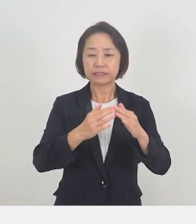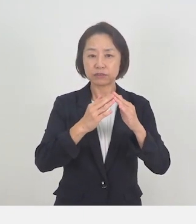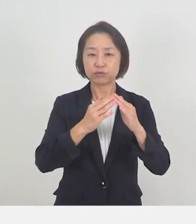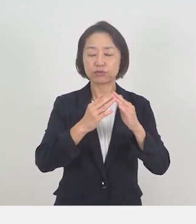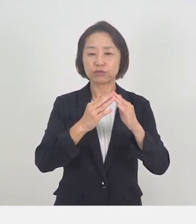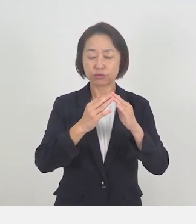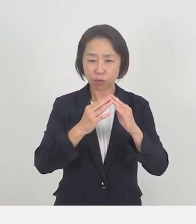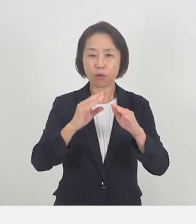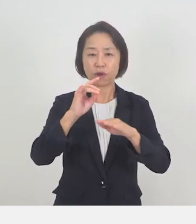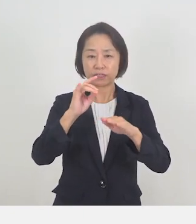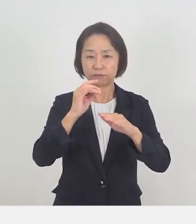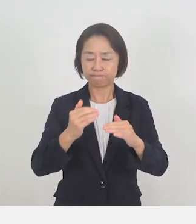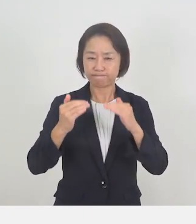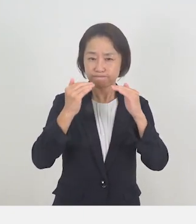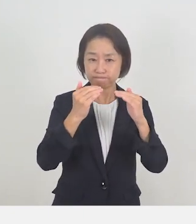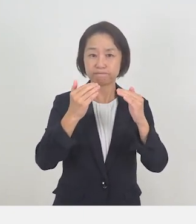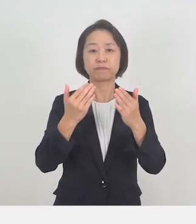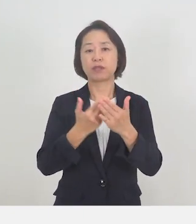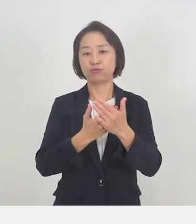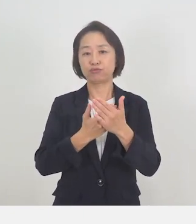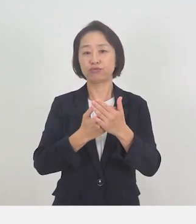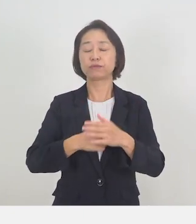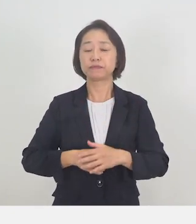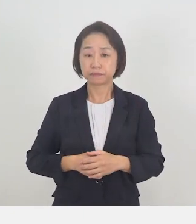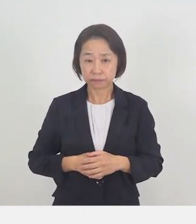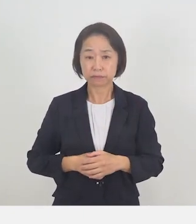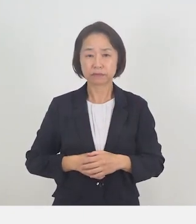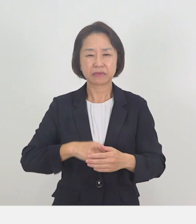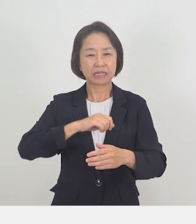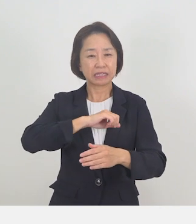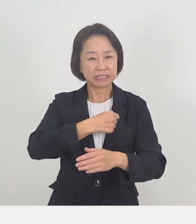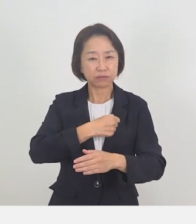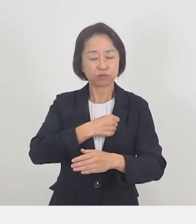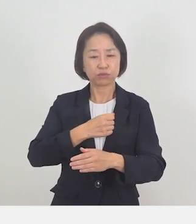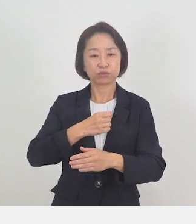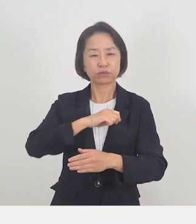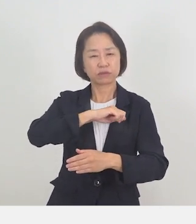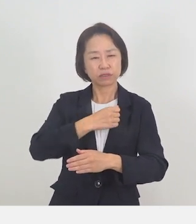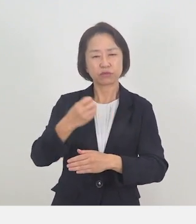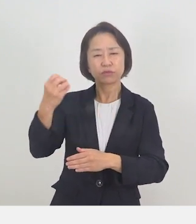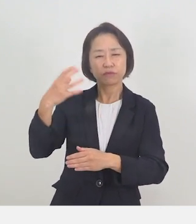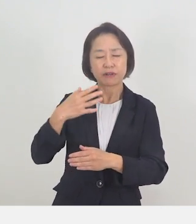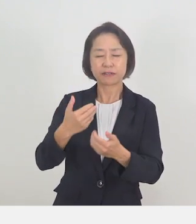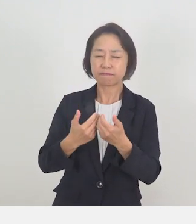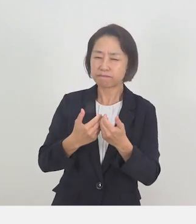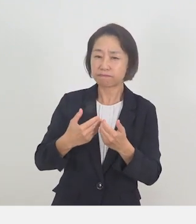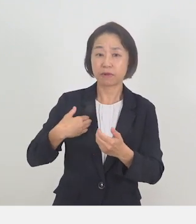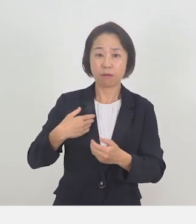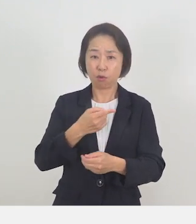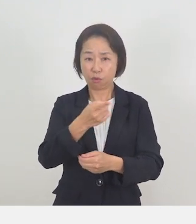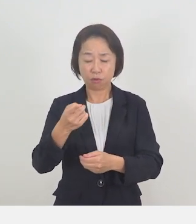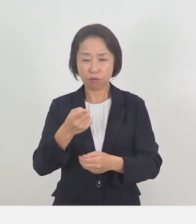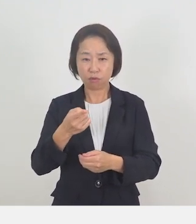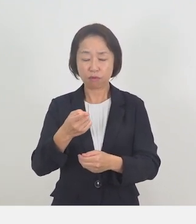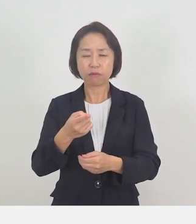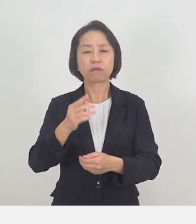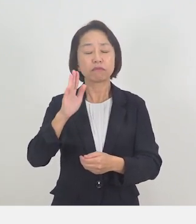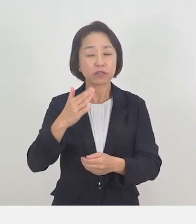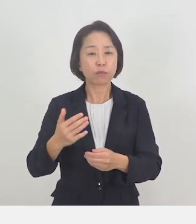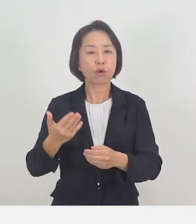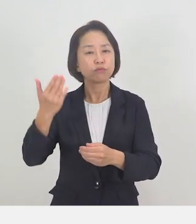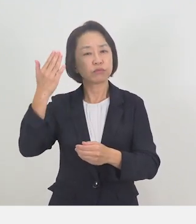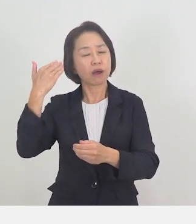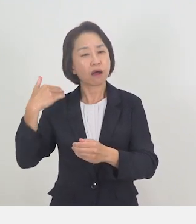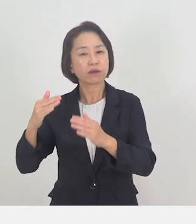います義務化と言われると拒否感を示す方も多いと思いますが昔の家とこれからの